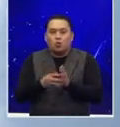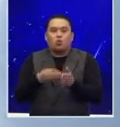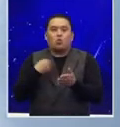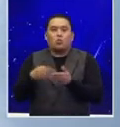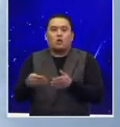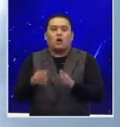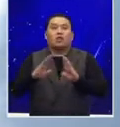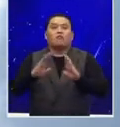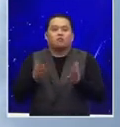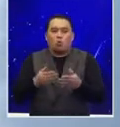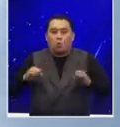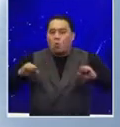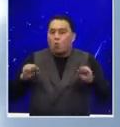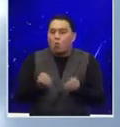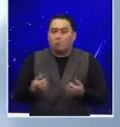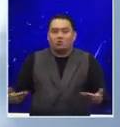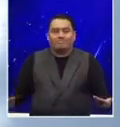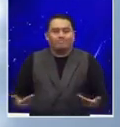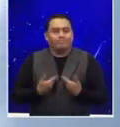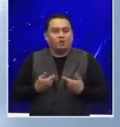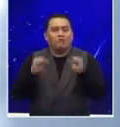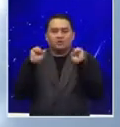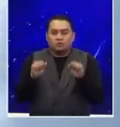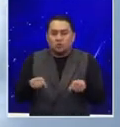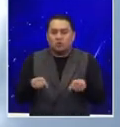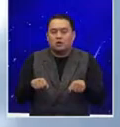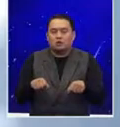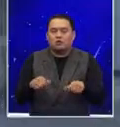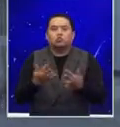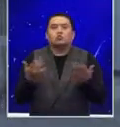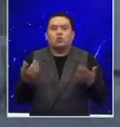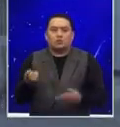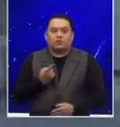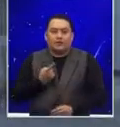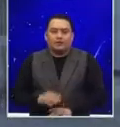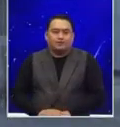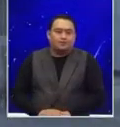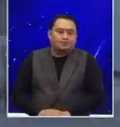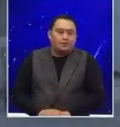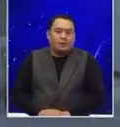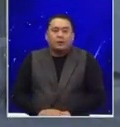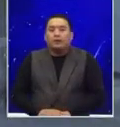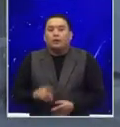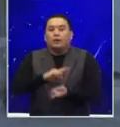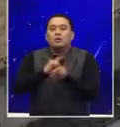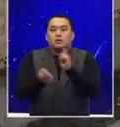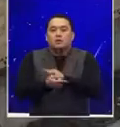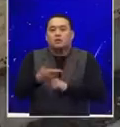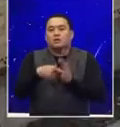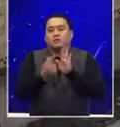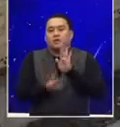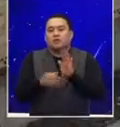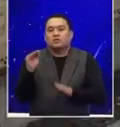что если не топить, холодно, ужасно холодно. Сколько можно ждать? В этом году на газовое отопление перешли более 17